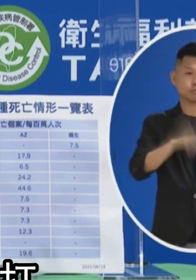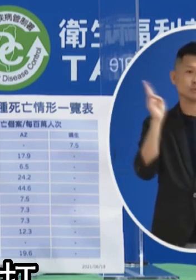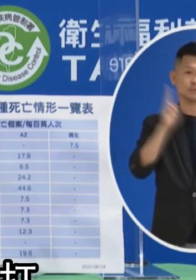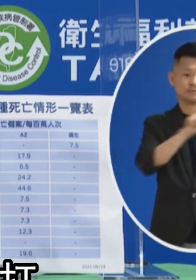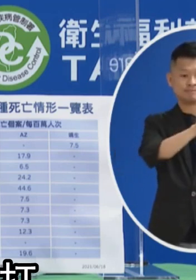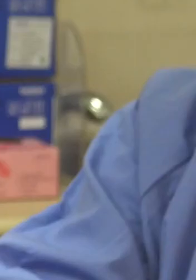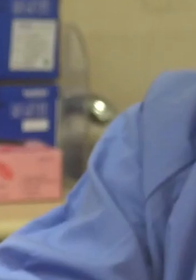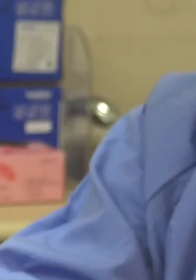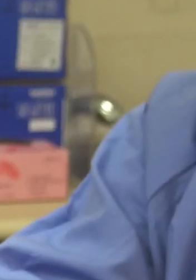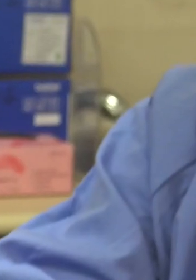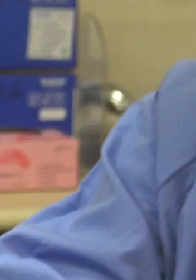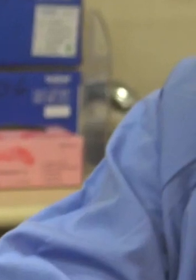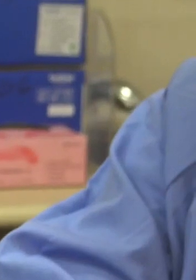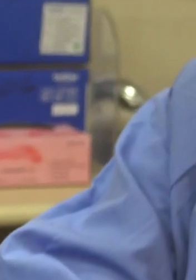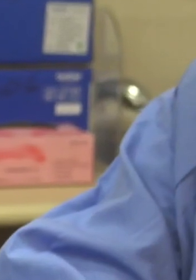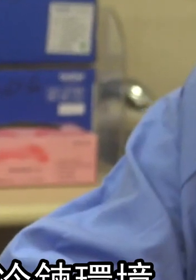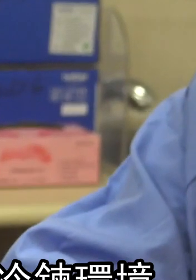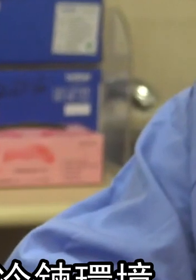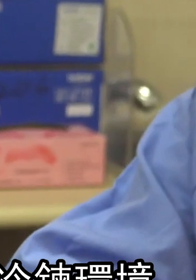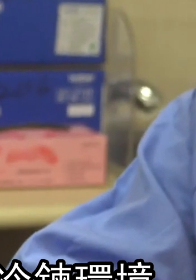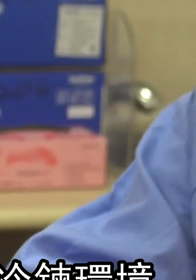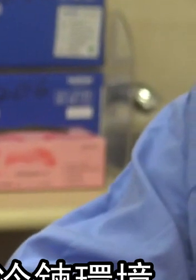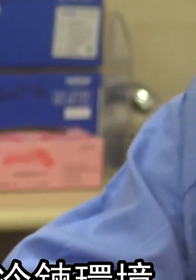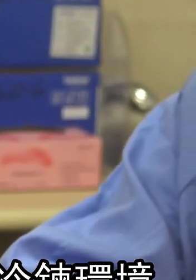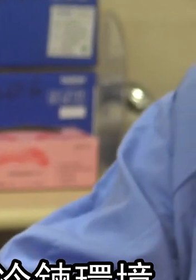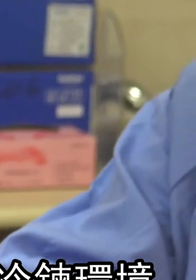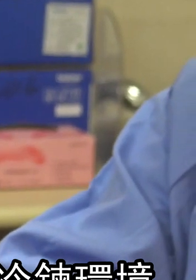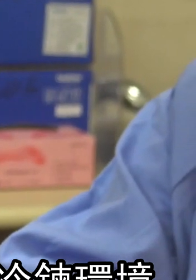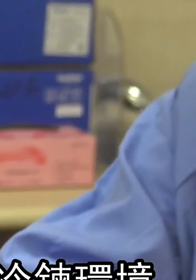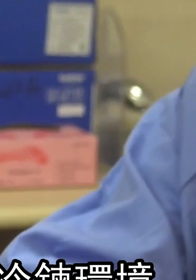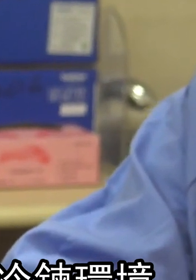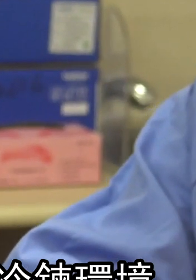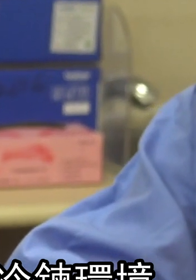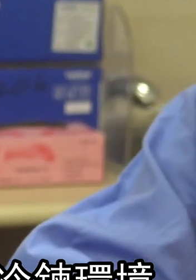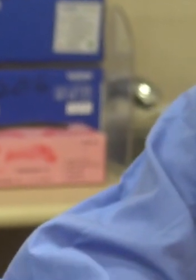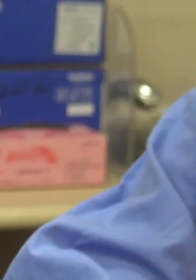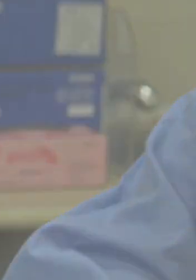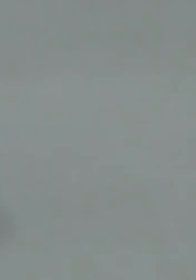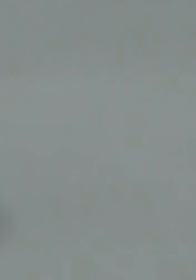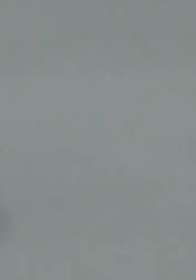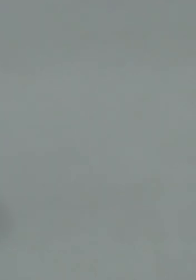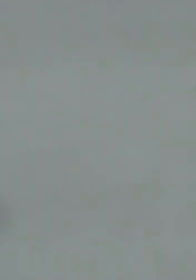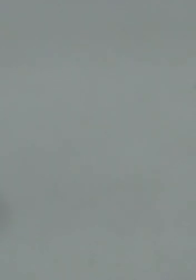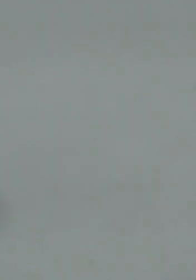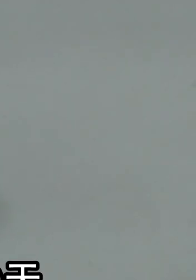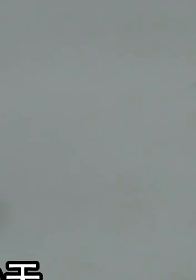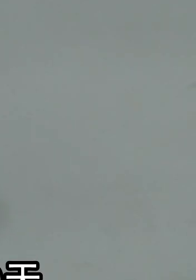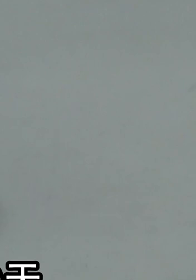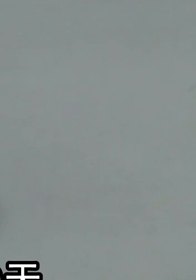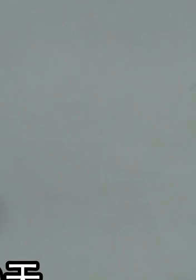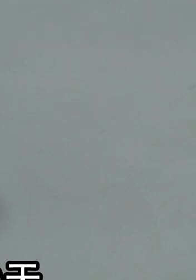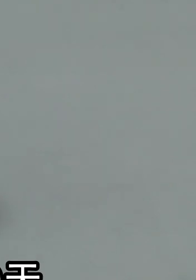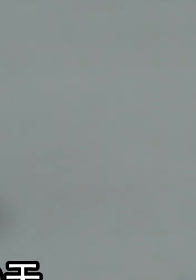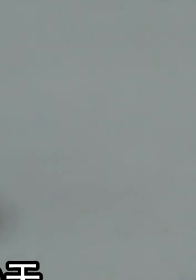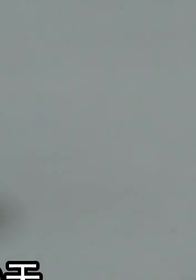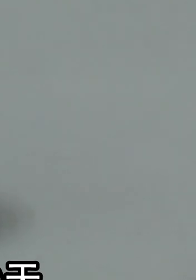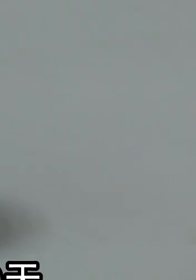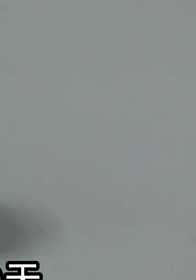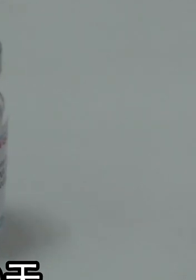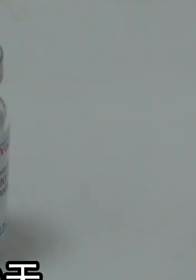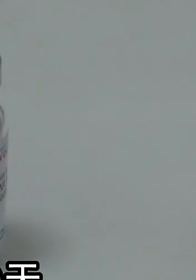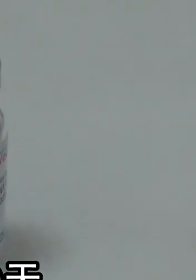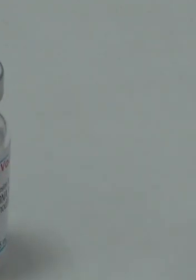妇来施打。 依照相关的指引。莫德纳疫苗在-20°C以下的冷链环境可以存放6个月，2到8°C可以存